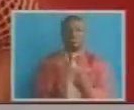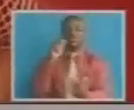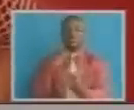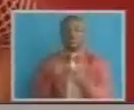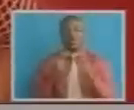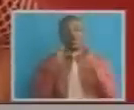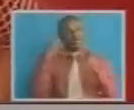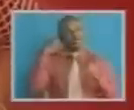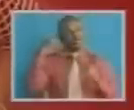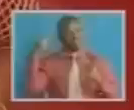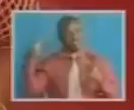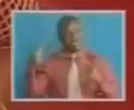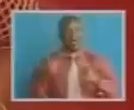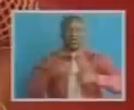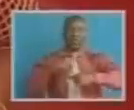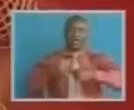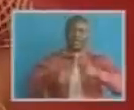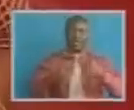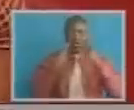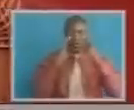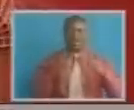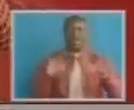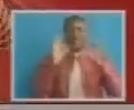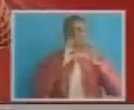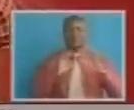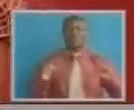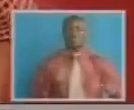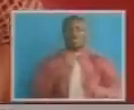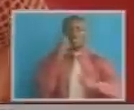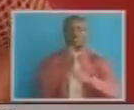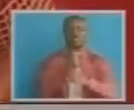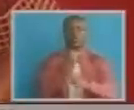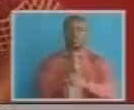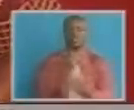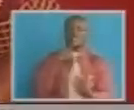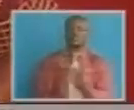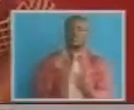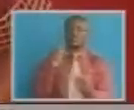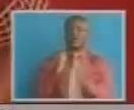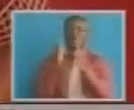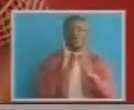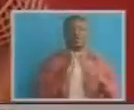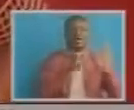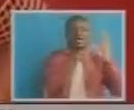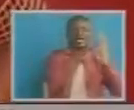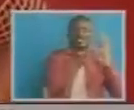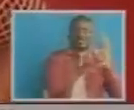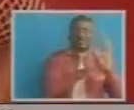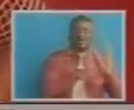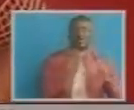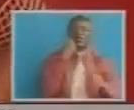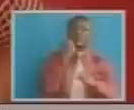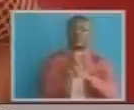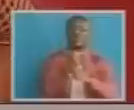kuangalia ni namna Gani wanaweza kufanya katika kuboresha shughuli ya uchaguzi kwa ujumla wake katika kupanga Ratiba na kuona ni namna Gani